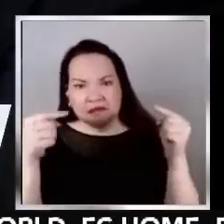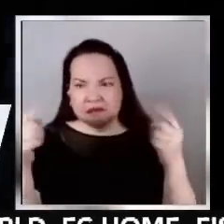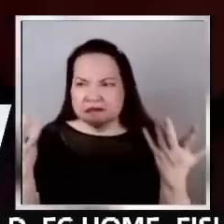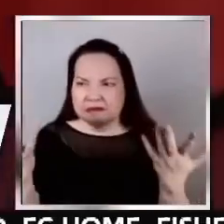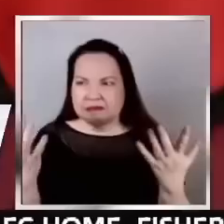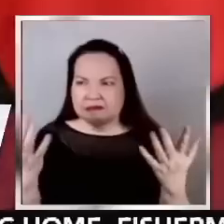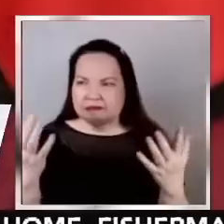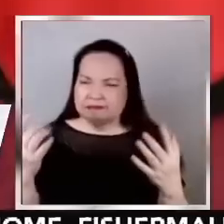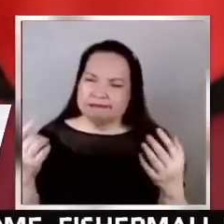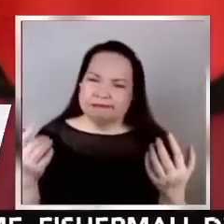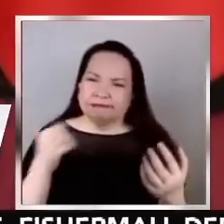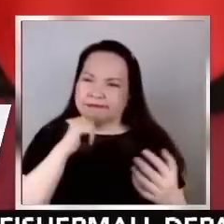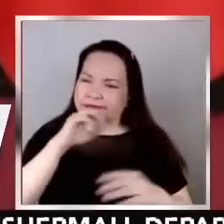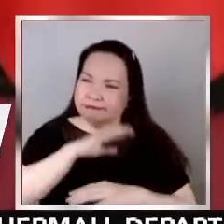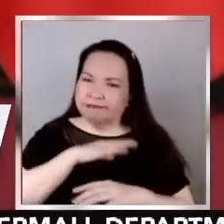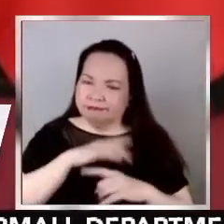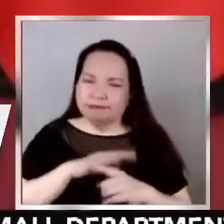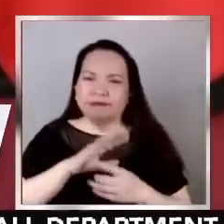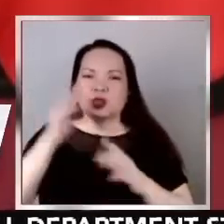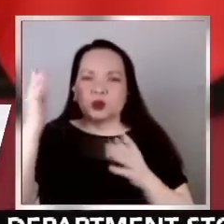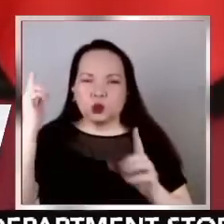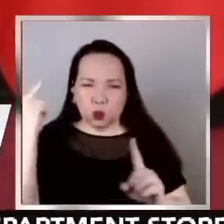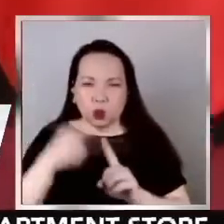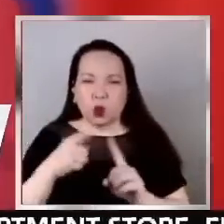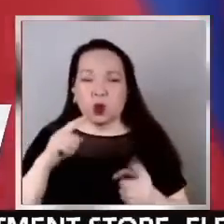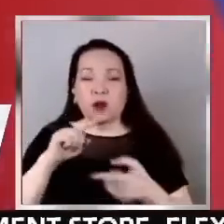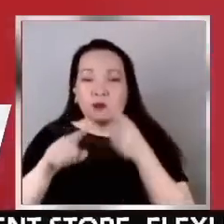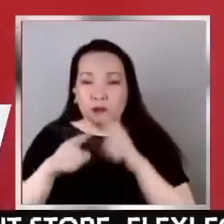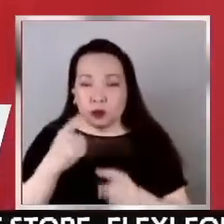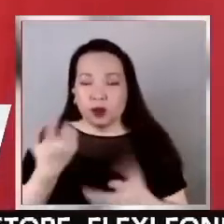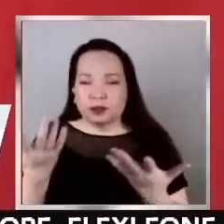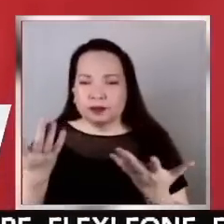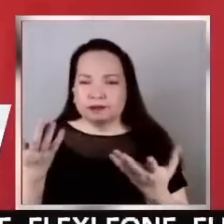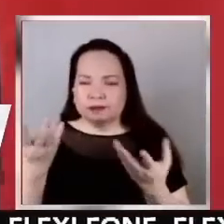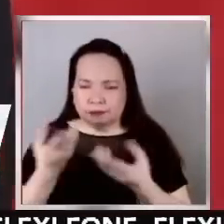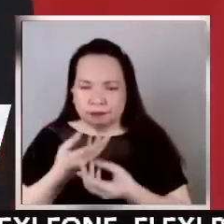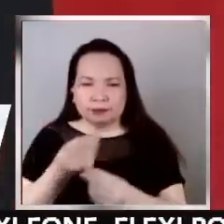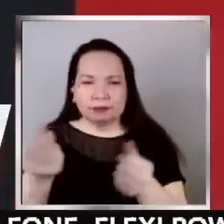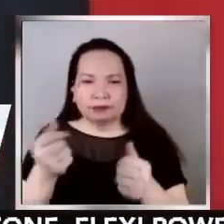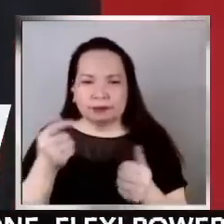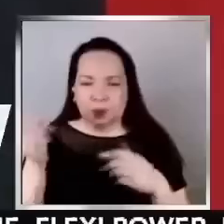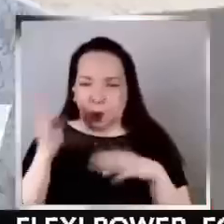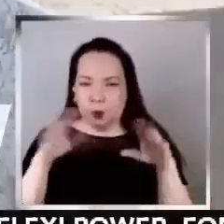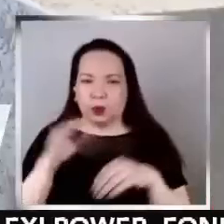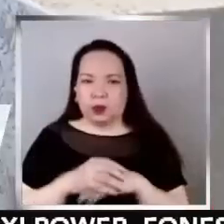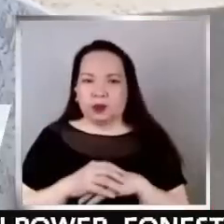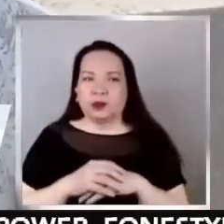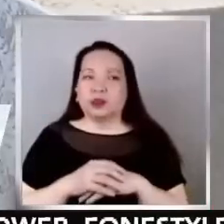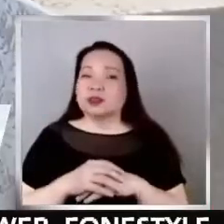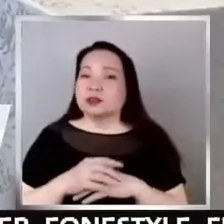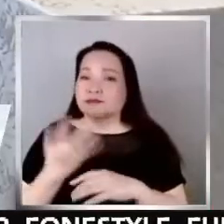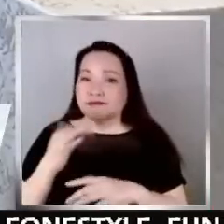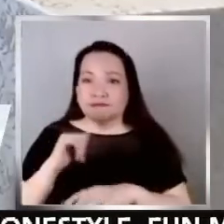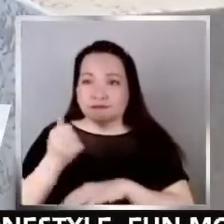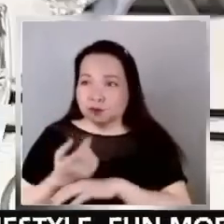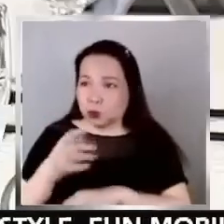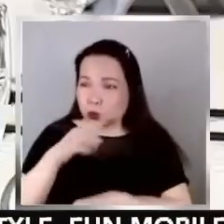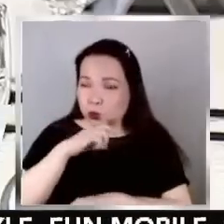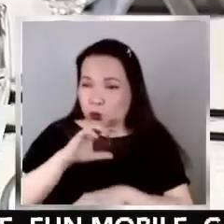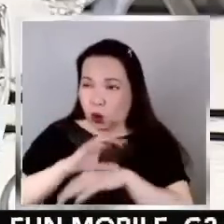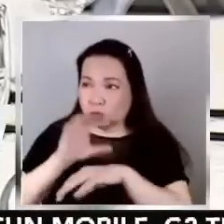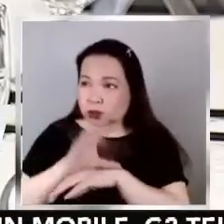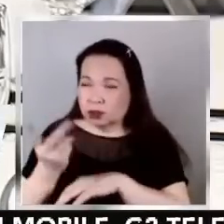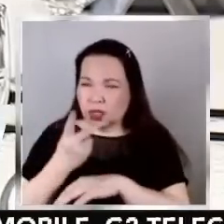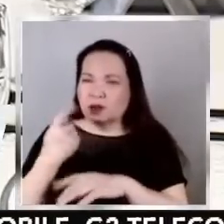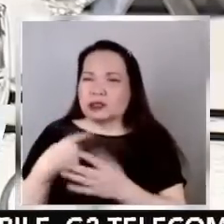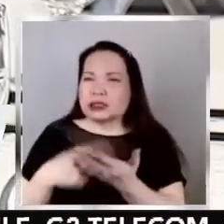consultation. Nabuo ang bilateral consultative mechanism para matalakay ang mga gusot kaugnay sa agawan ng teritoryo. We look